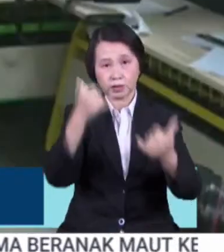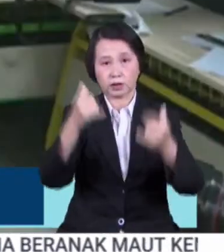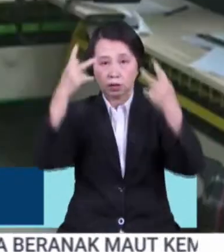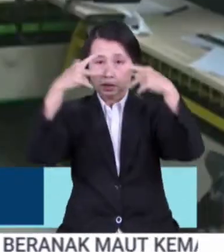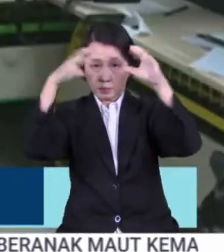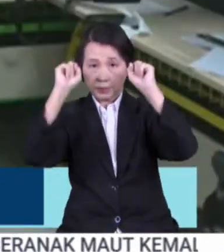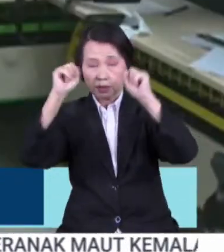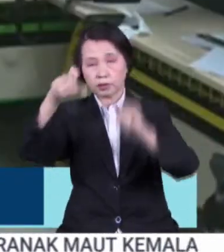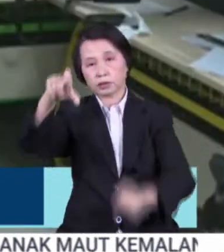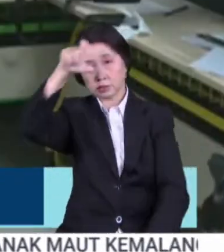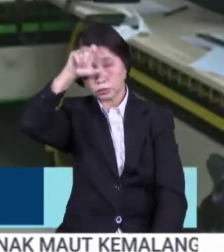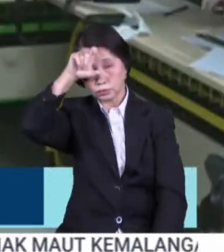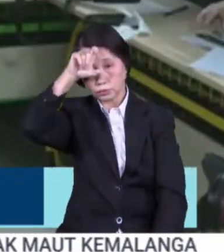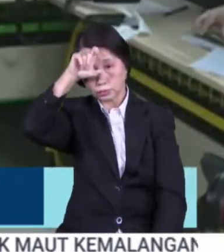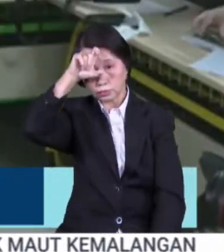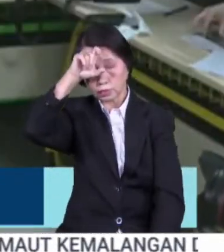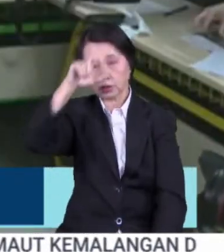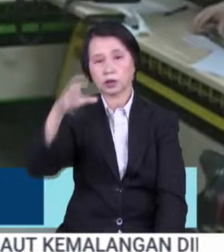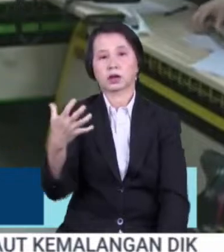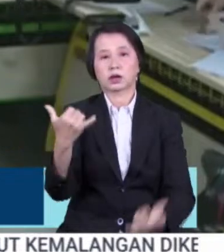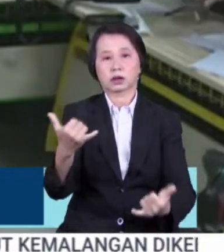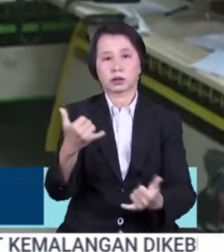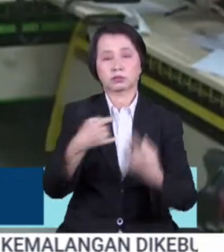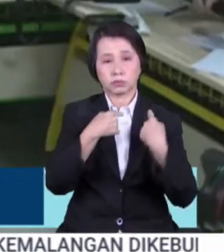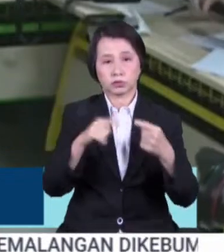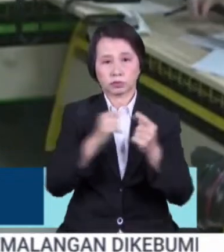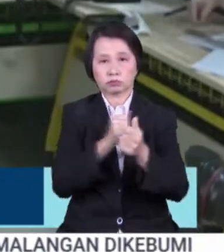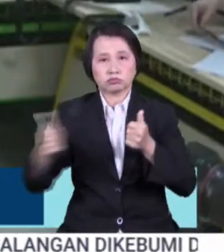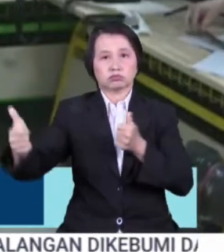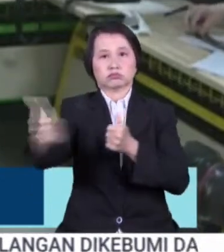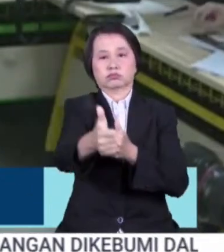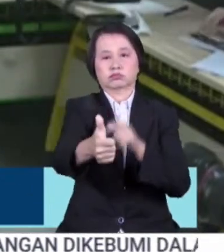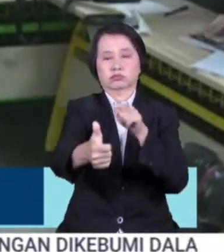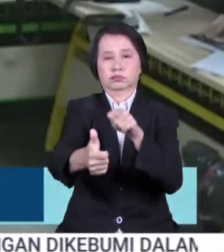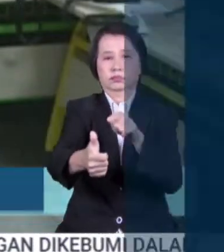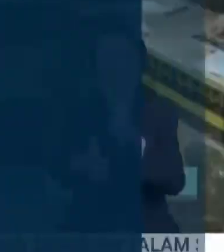Presiden Turki Recep Tayyip Erdogan sedang mendahului.